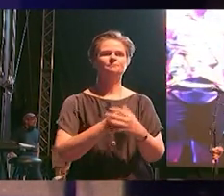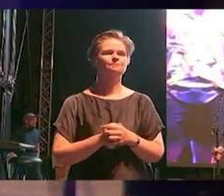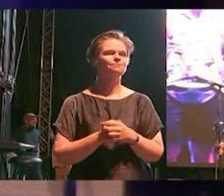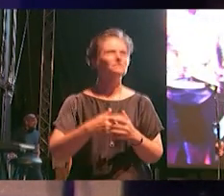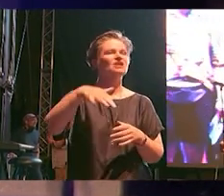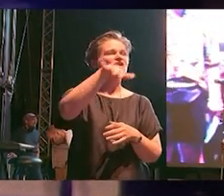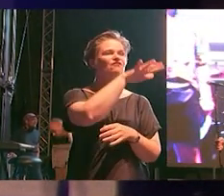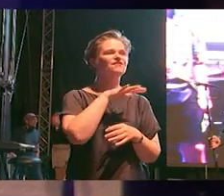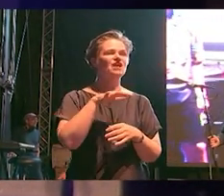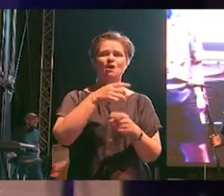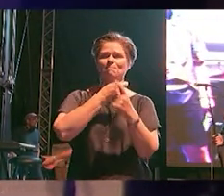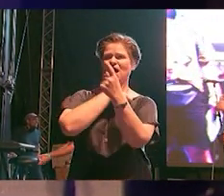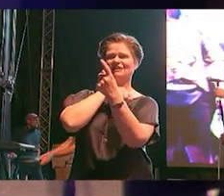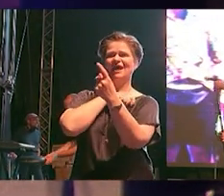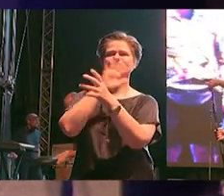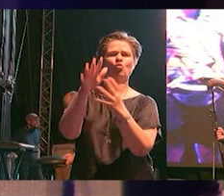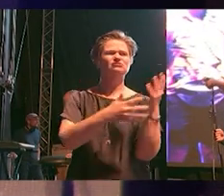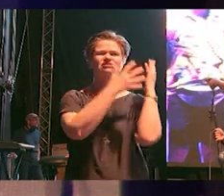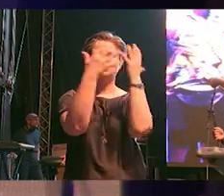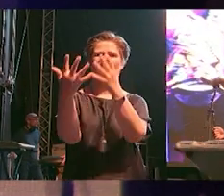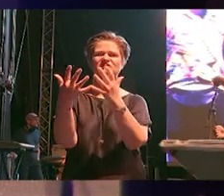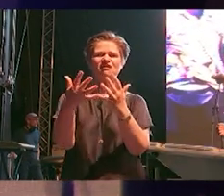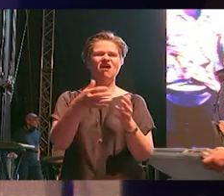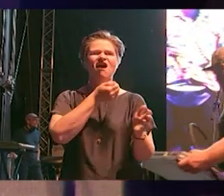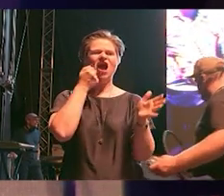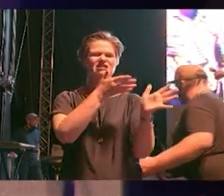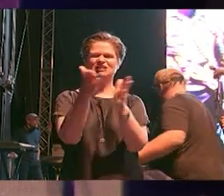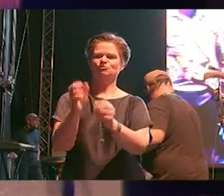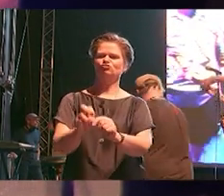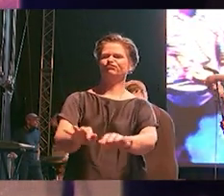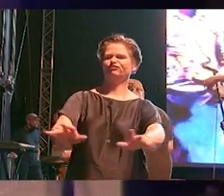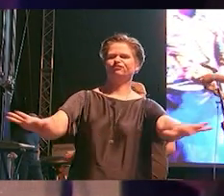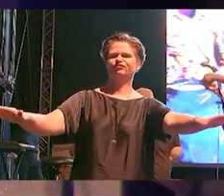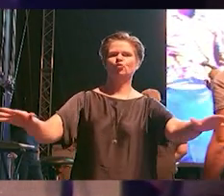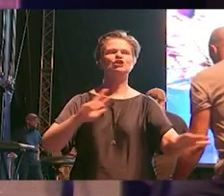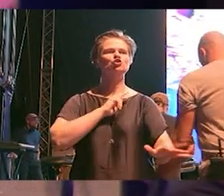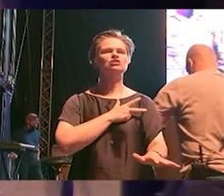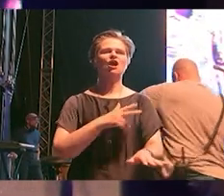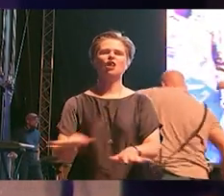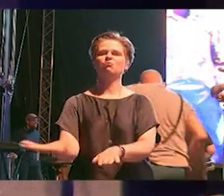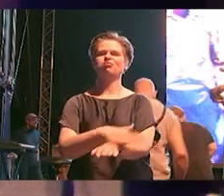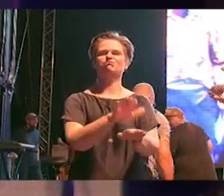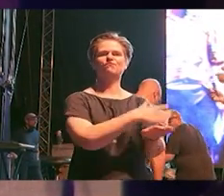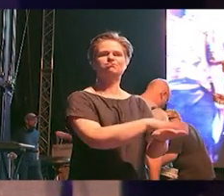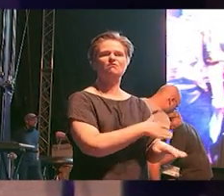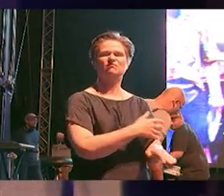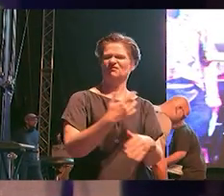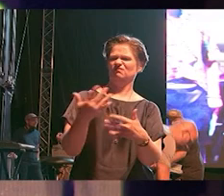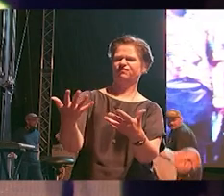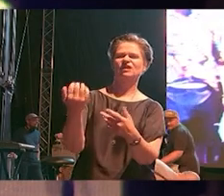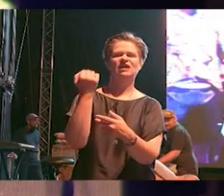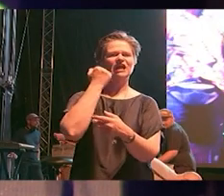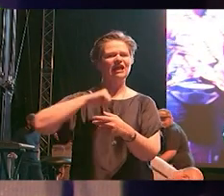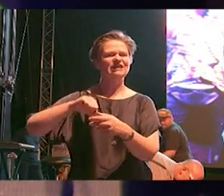Wir erwarten nichts mehr von Parteien, die seit Jahrzehnten Rassismus streuen und sozialen Kahlschlag betreiben. Wir haben keinen Bock mehr auf rechte und